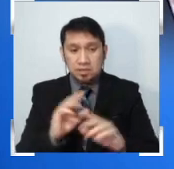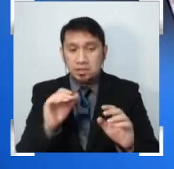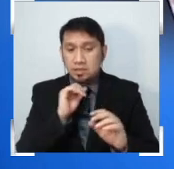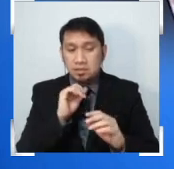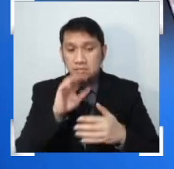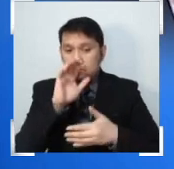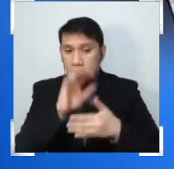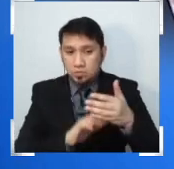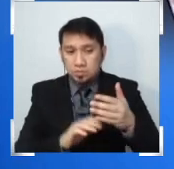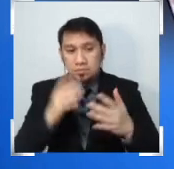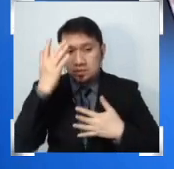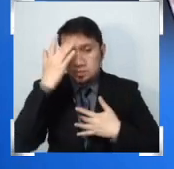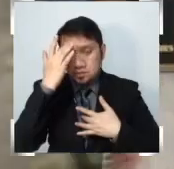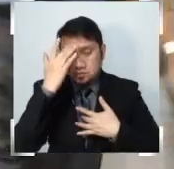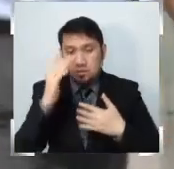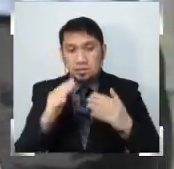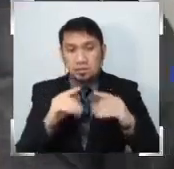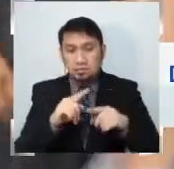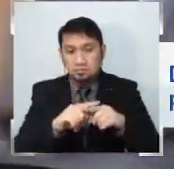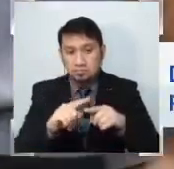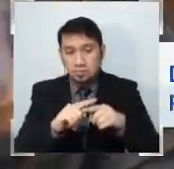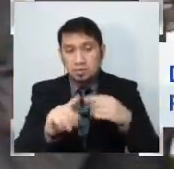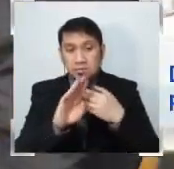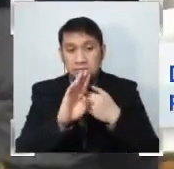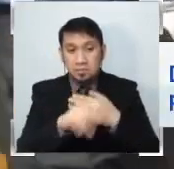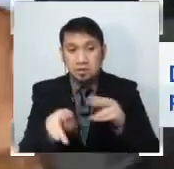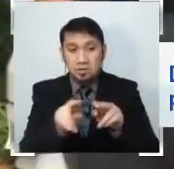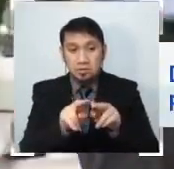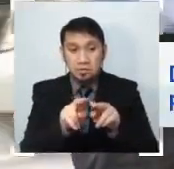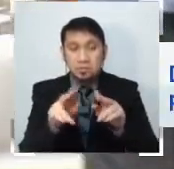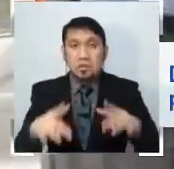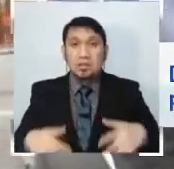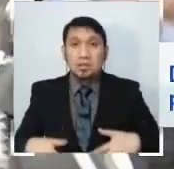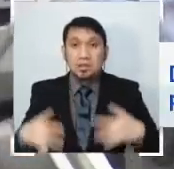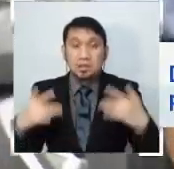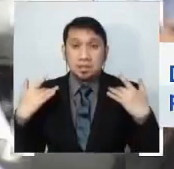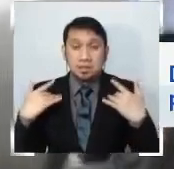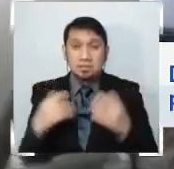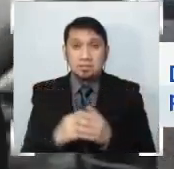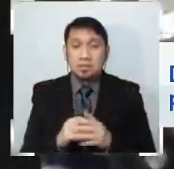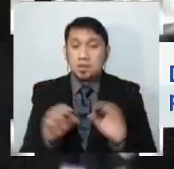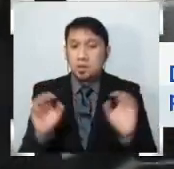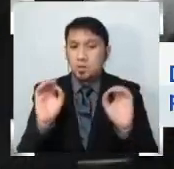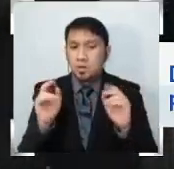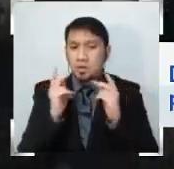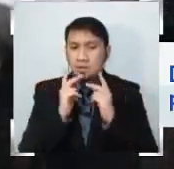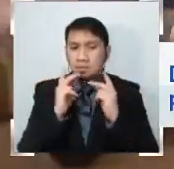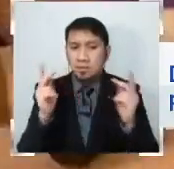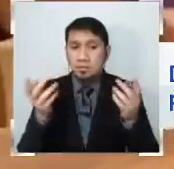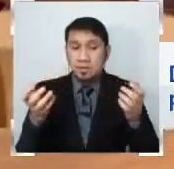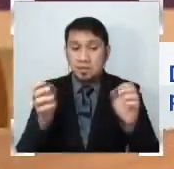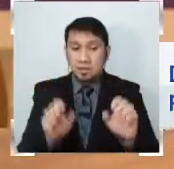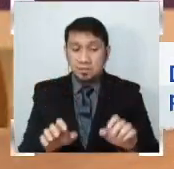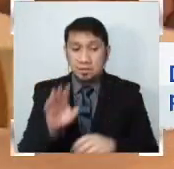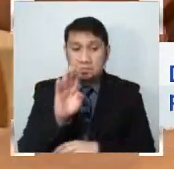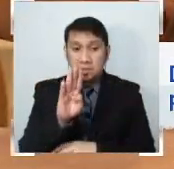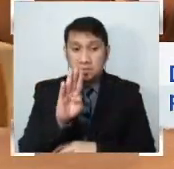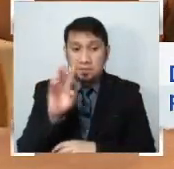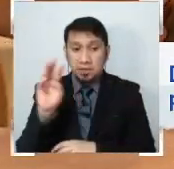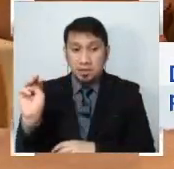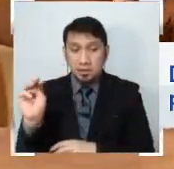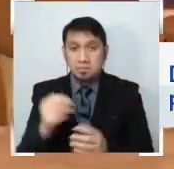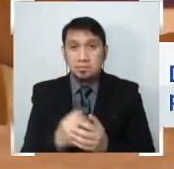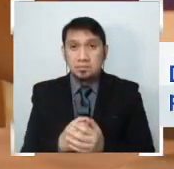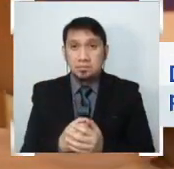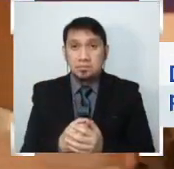sa normal ang buhay. Walang public event si dating Senador Bongbong Marcos ngayong araw. Sa news release ng